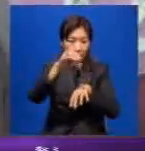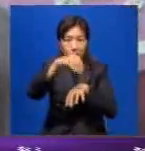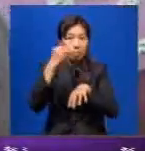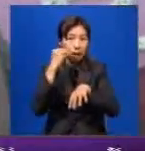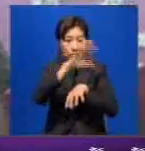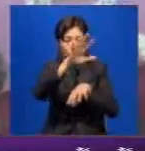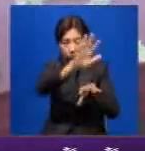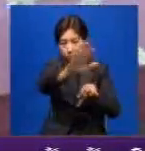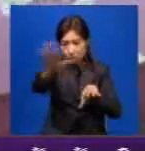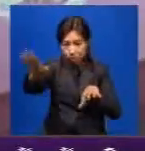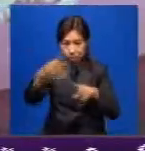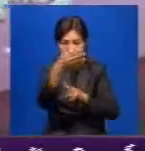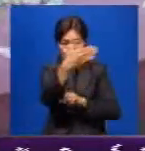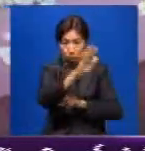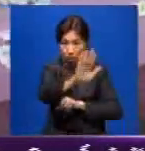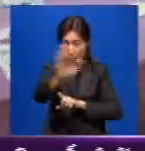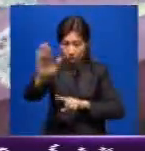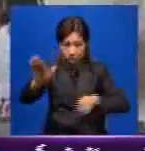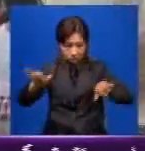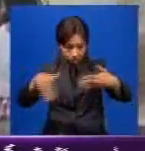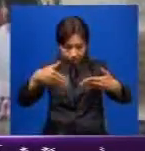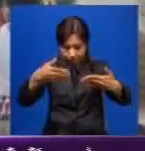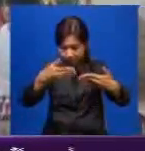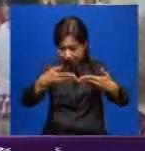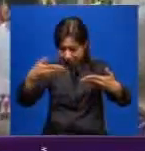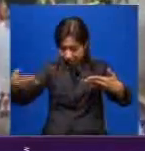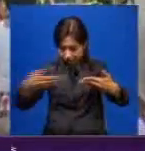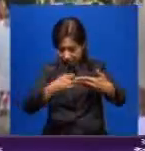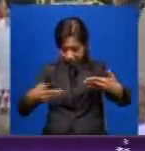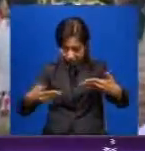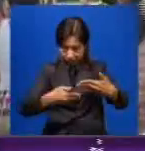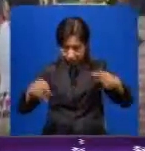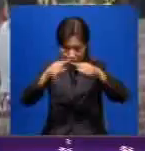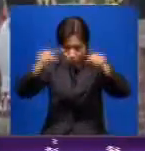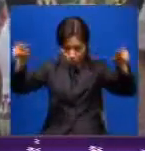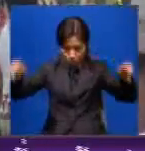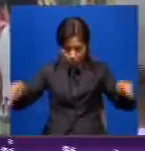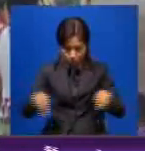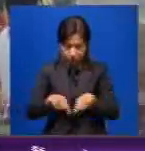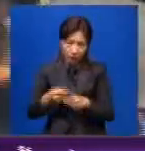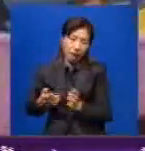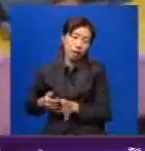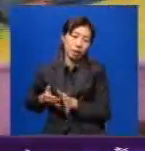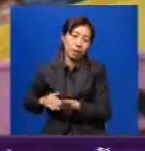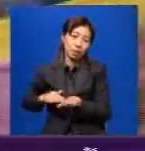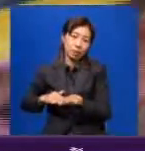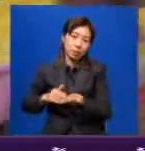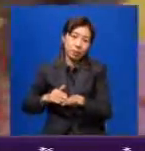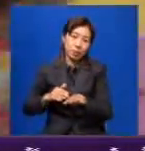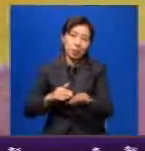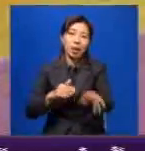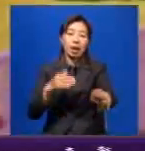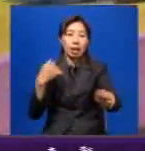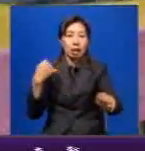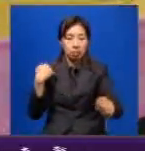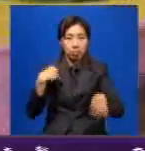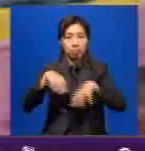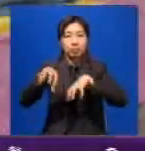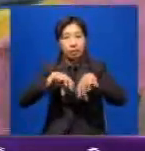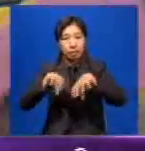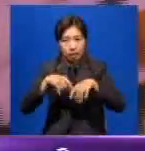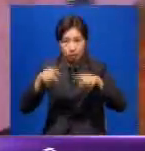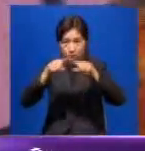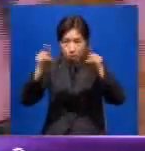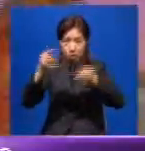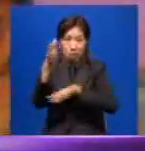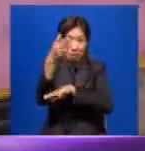แห่ไปยังวัดหนอโสนโดยเมื่อขบวนธงเดินทางมาถึงวัดก็จะประกอบพิธีทางศาสนาทอดผ้าป่าและนำธงที่